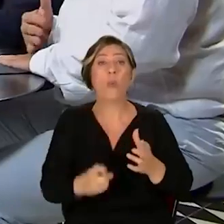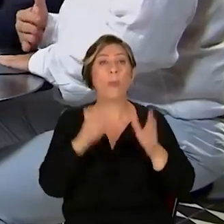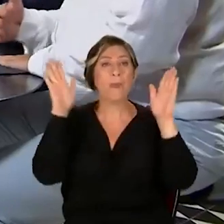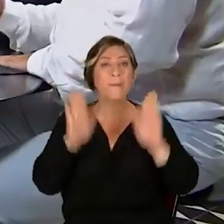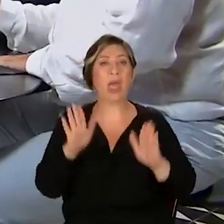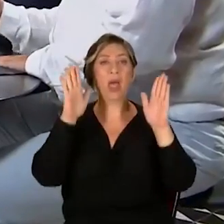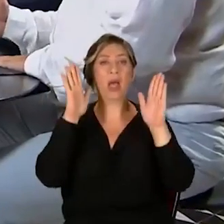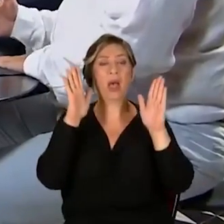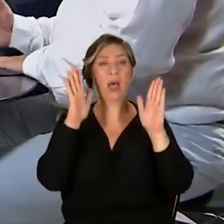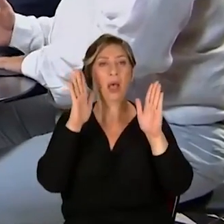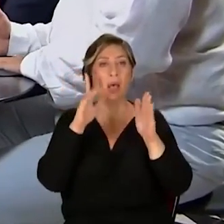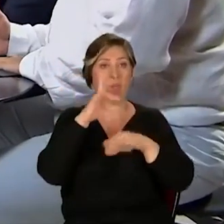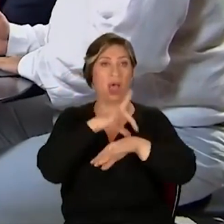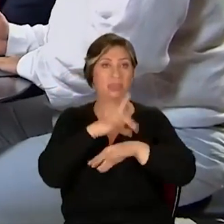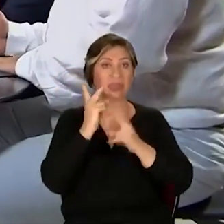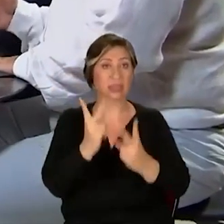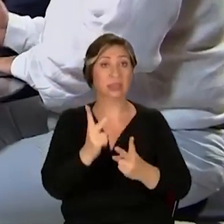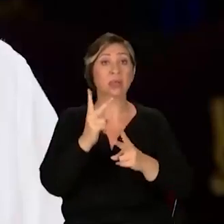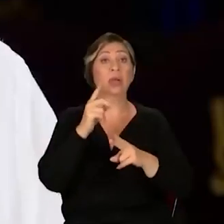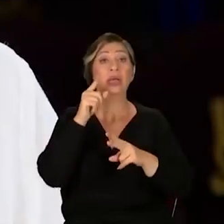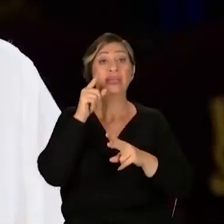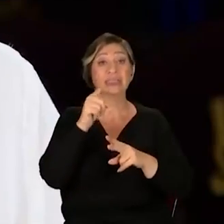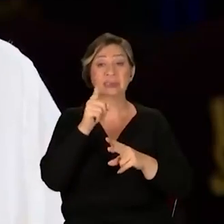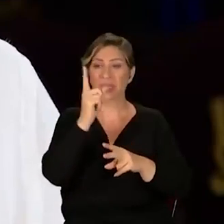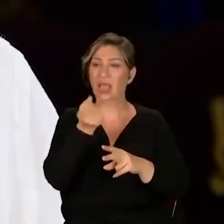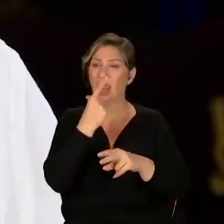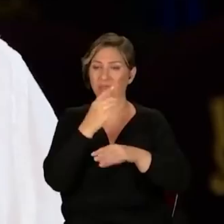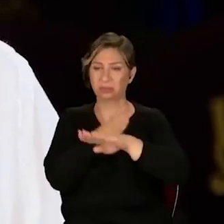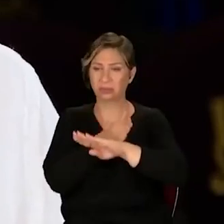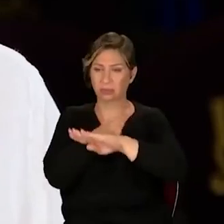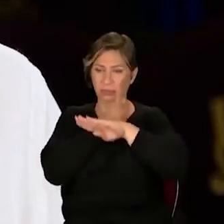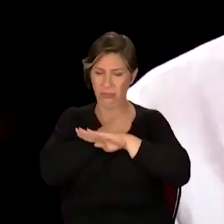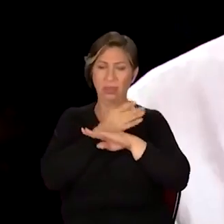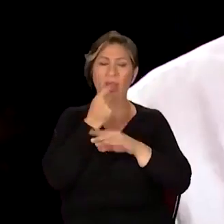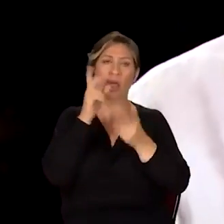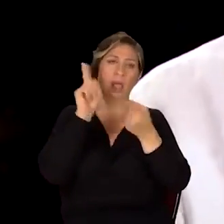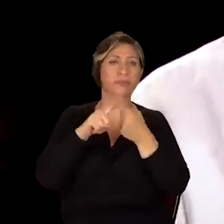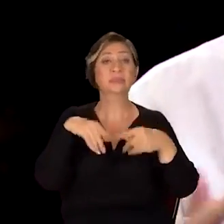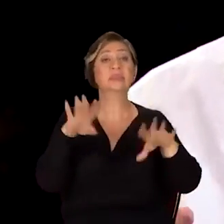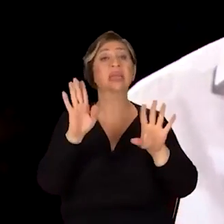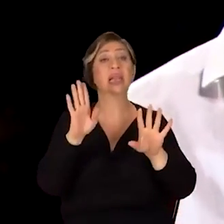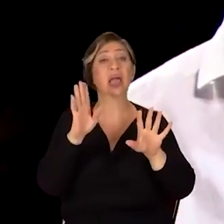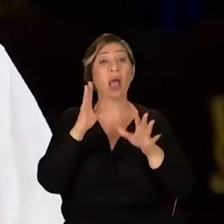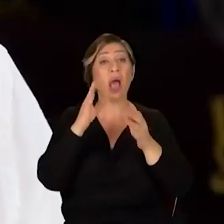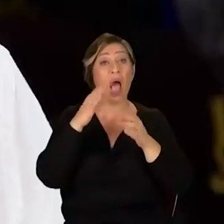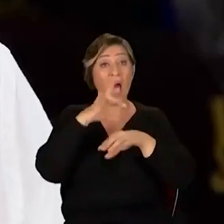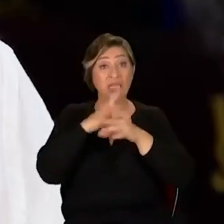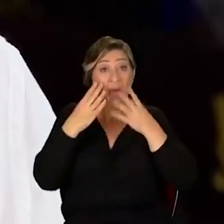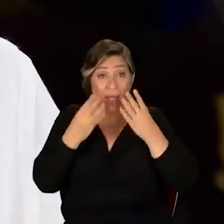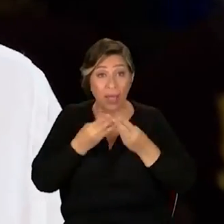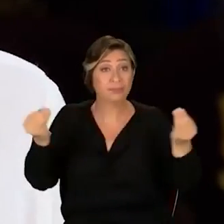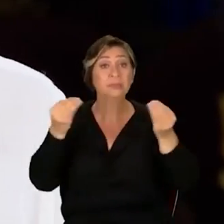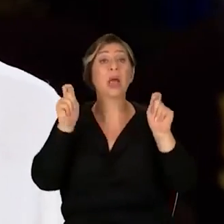Yani ömür boyu süren bir hastalığın siz negatif yansımalarını tedavi ediyorsunuz. Hastalığın kökünü